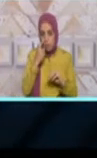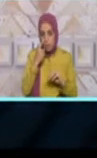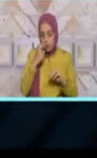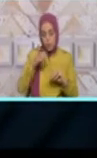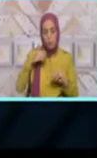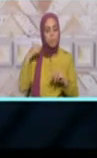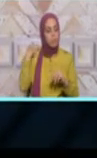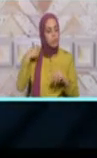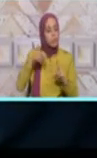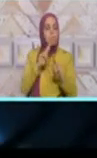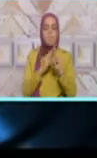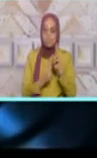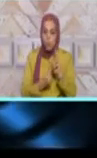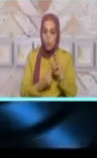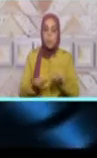رئيس مجلس الوزراء